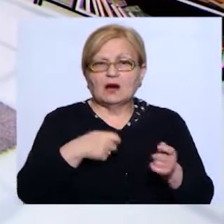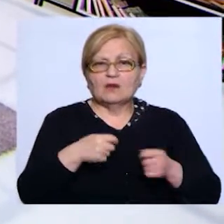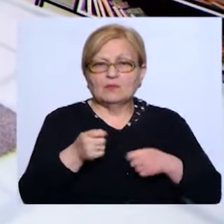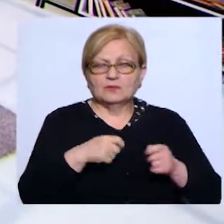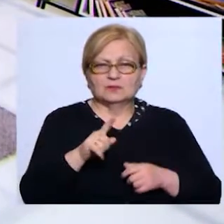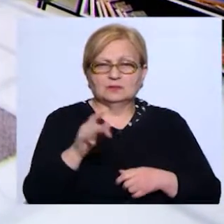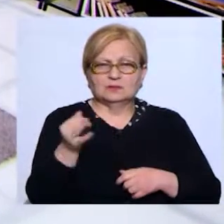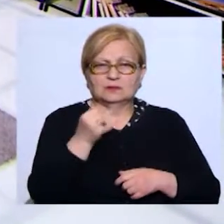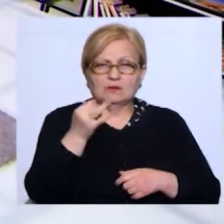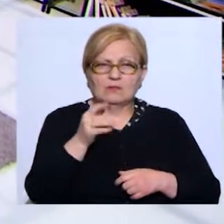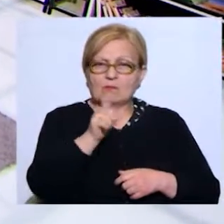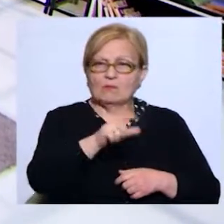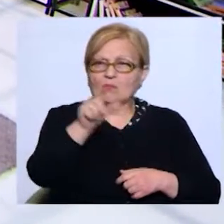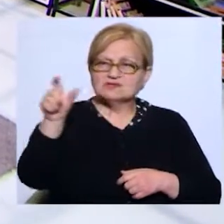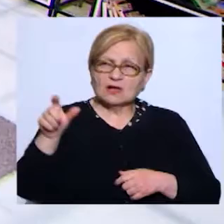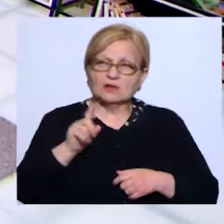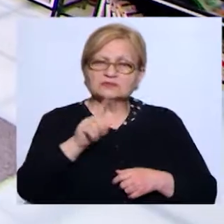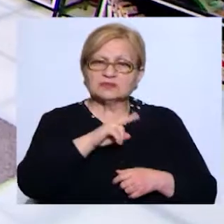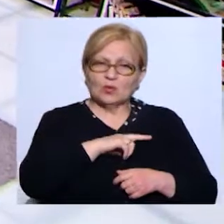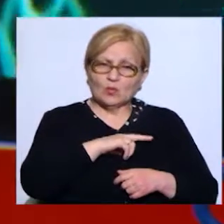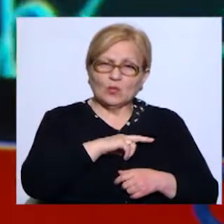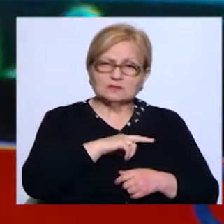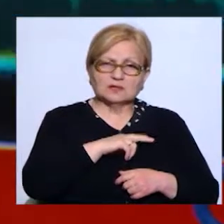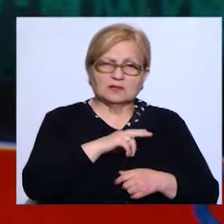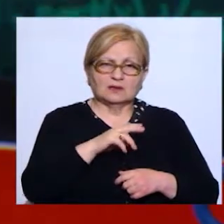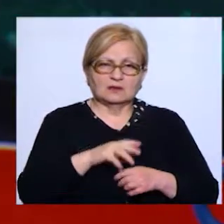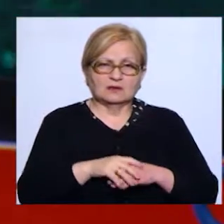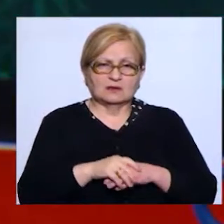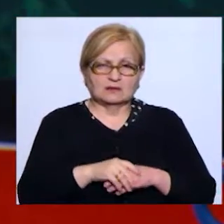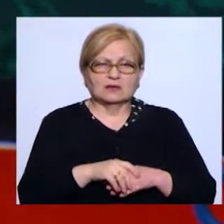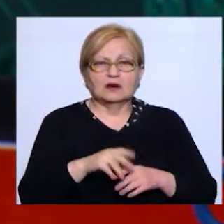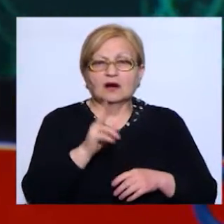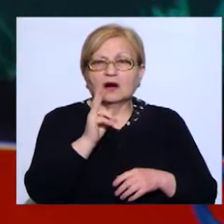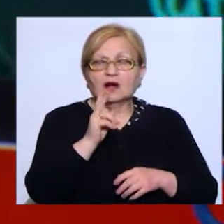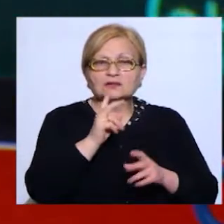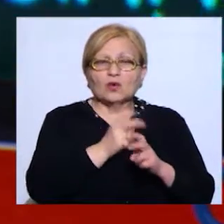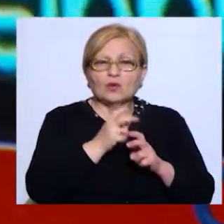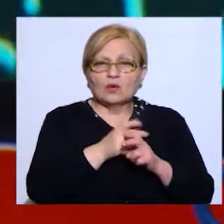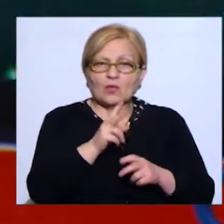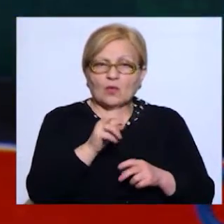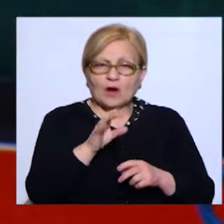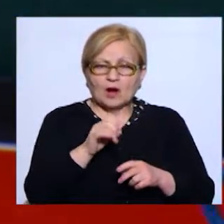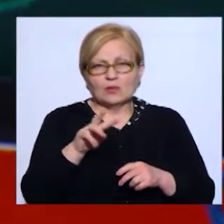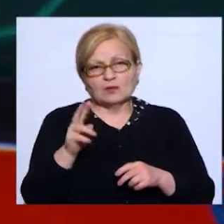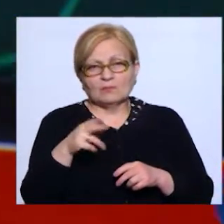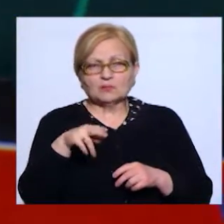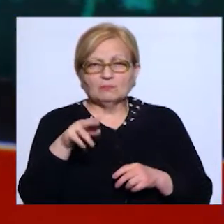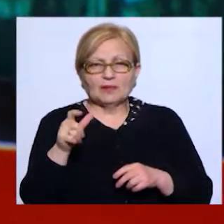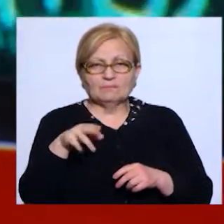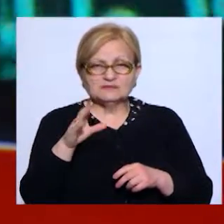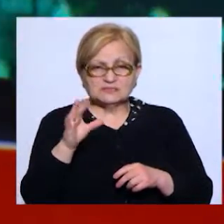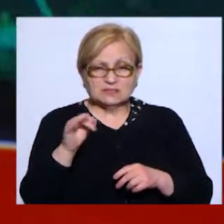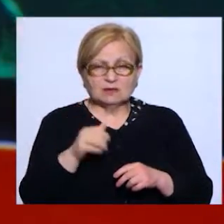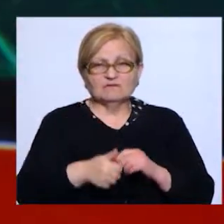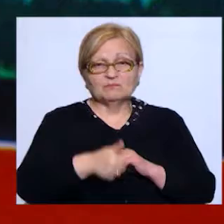აინტერესებს, რა უფრო უყურს მოსახლეობას, თქვა კოკაკოლა თუ პეპსი, ძალიან დიდი ბოდიში, არც ერთი რეკლამას არ ვაკეთებ, უბრალოდ ისე საკვლევი თემა. ესე იგი,